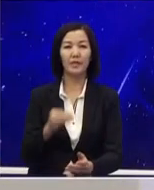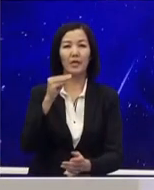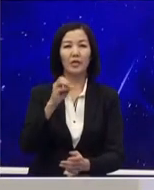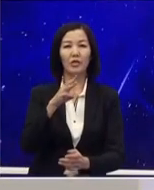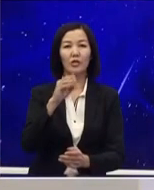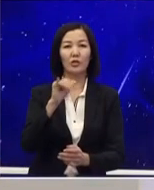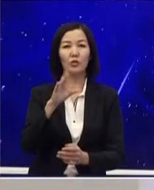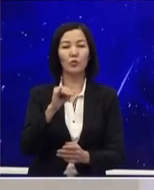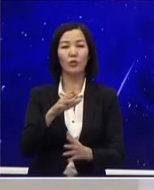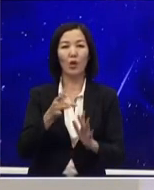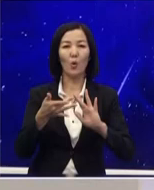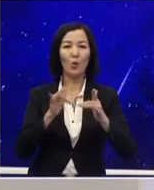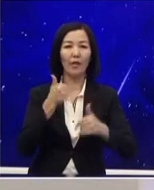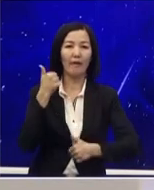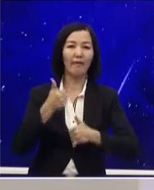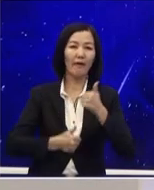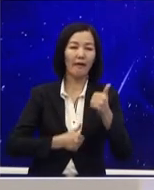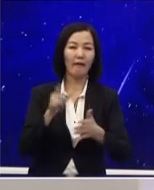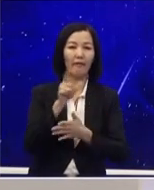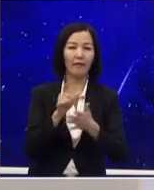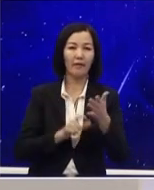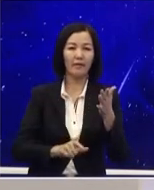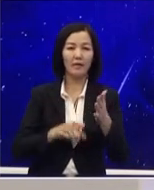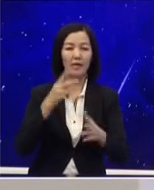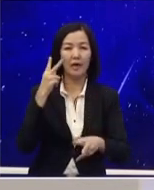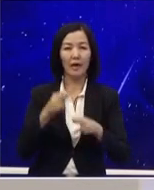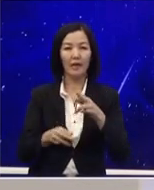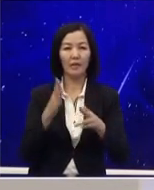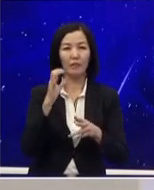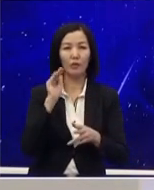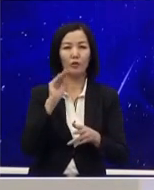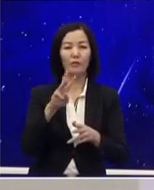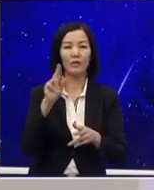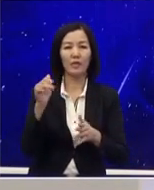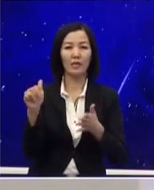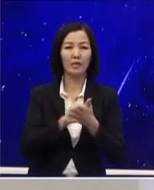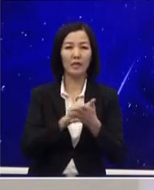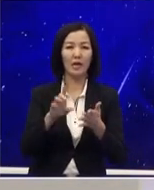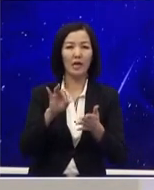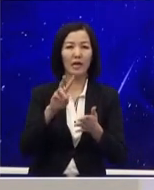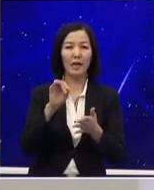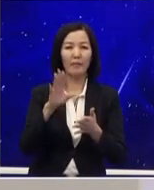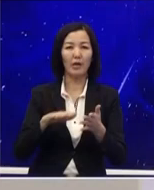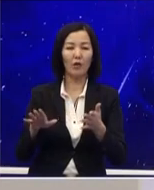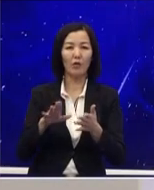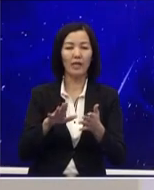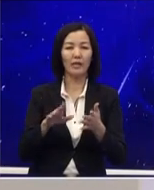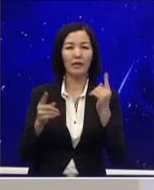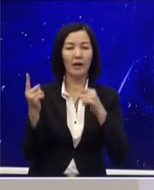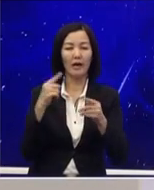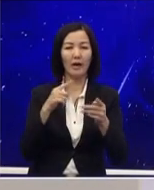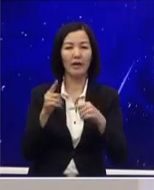Жетісуда өткен онлайн айтыс өз мәресіне жетті. Бас жүлде 500 мың теңгенің сертификаты Райымбек ауданының ақыны